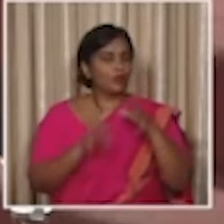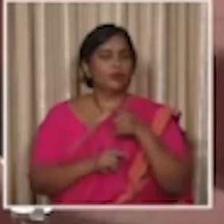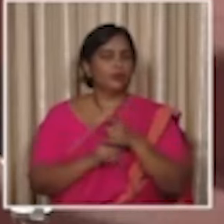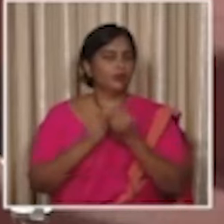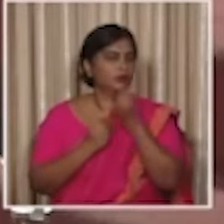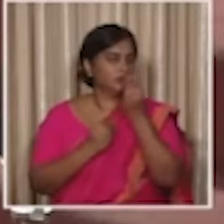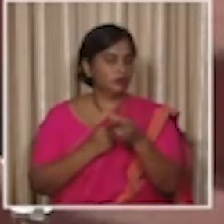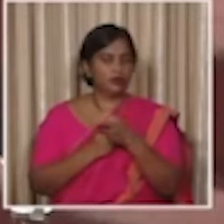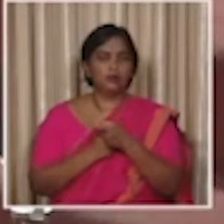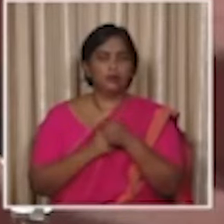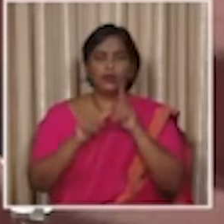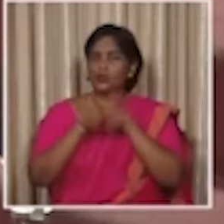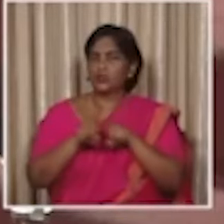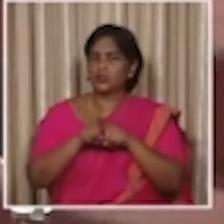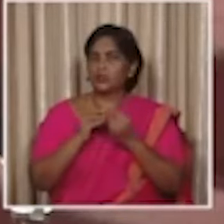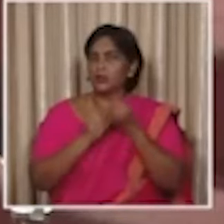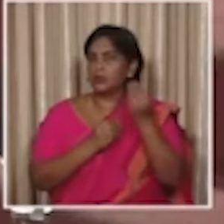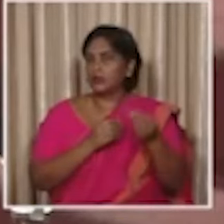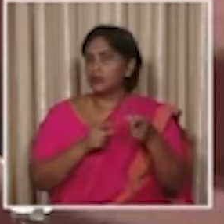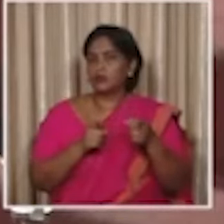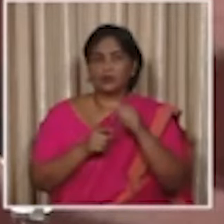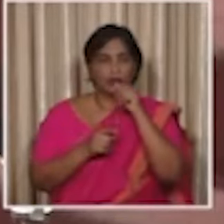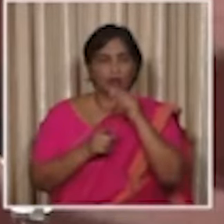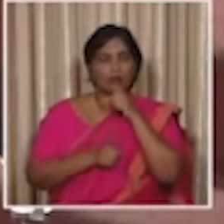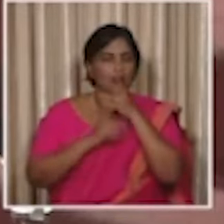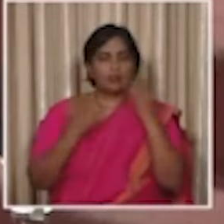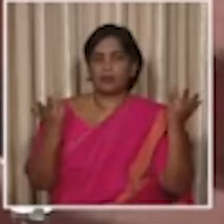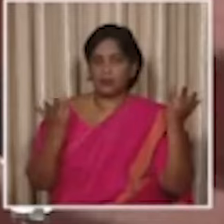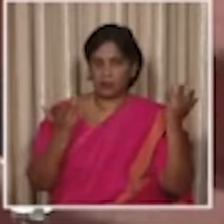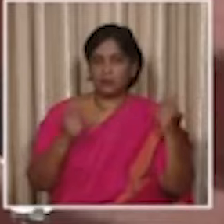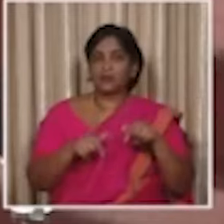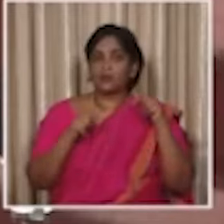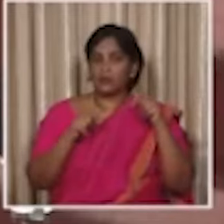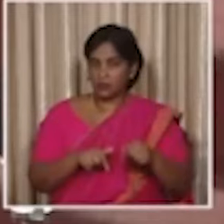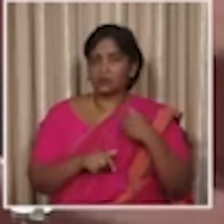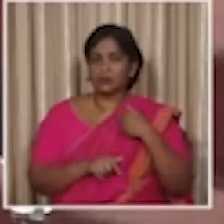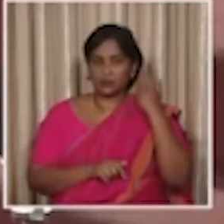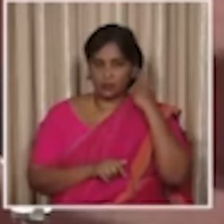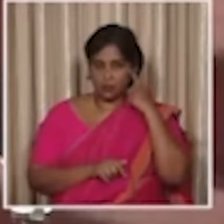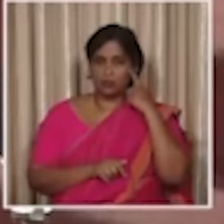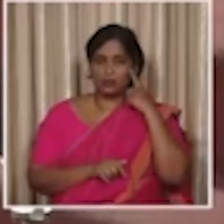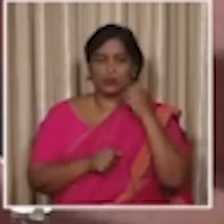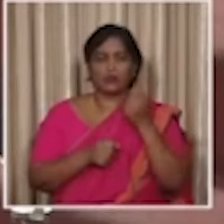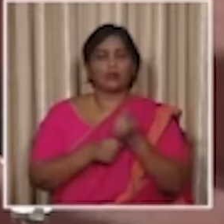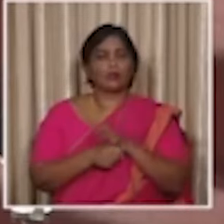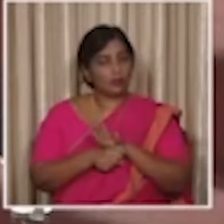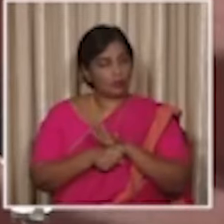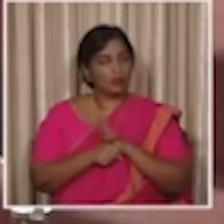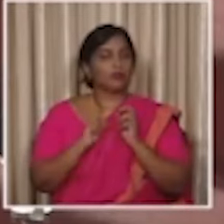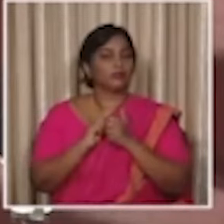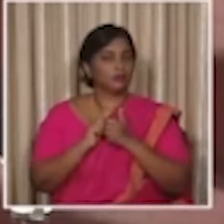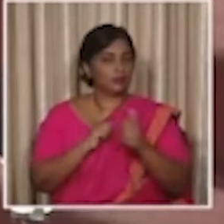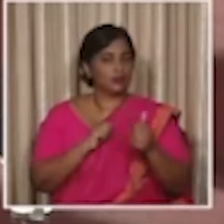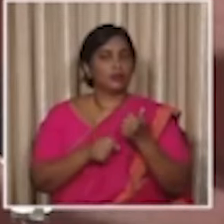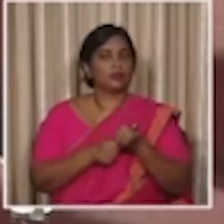देनवद कोई वगे प्रमाणकिन देनवद किसीम कतंदरयक् नै अद अपि दन्नवा कोरोना अवधियेदी